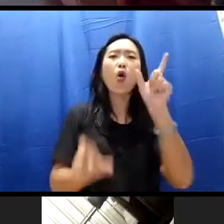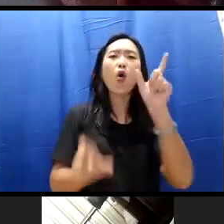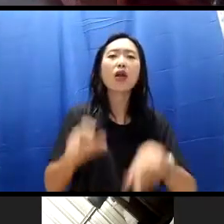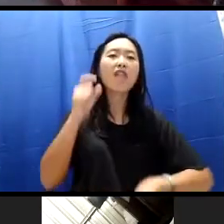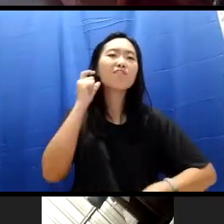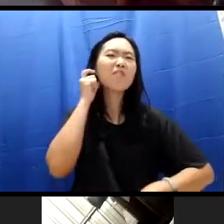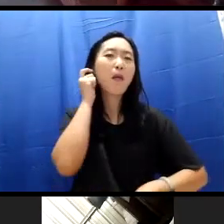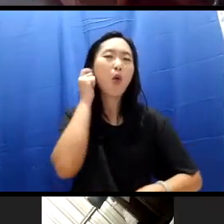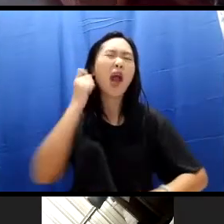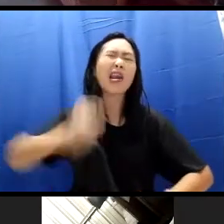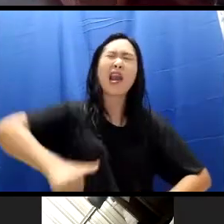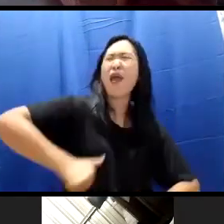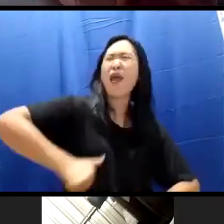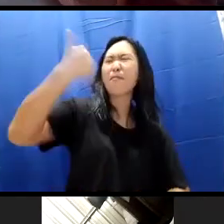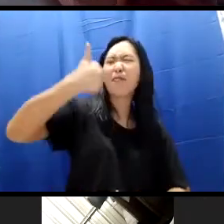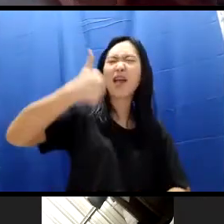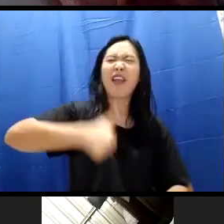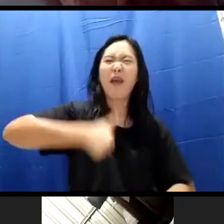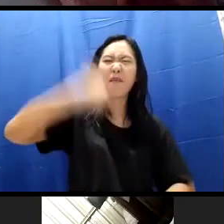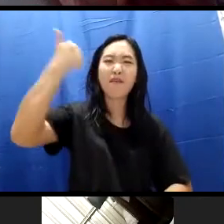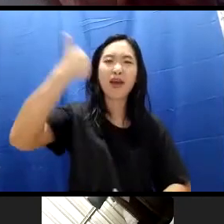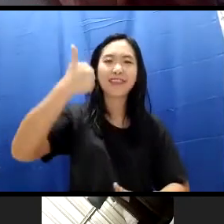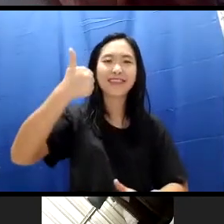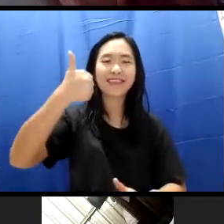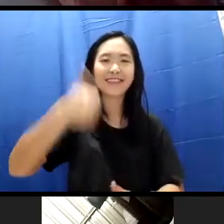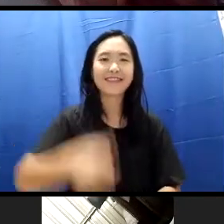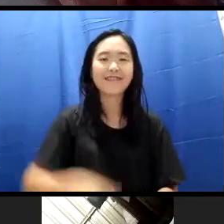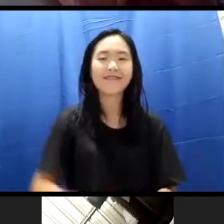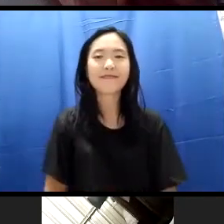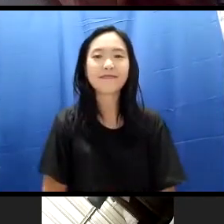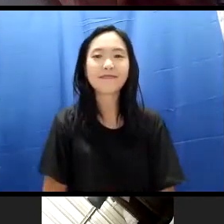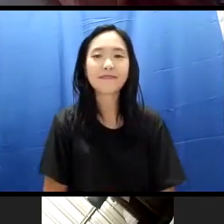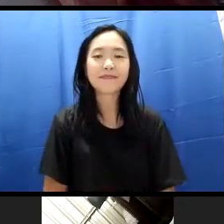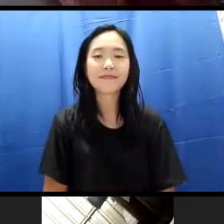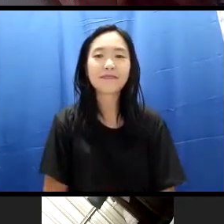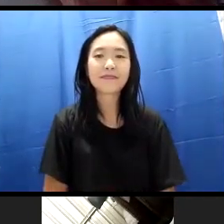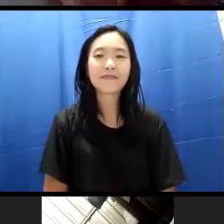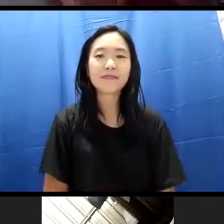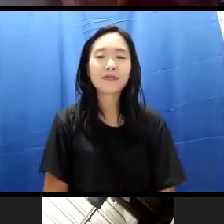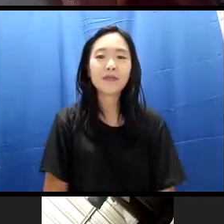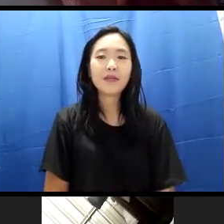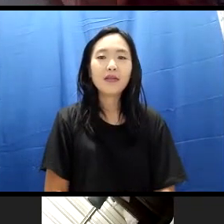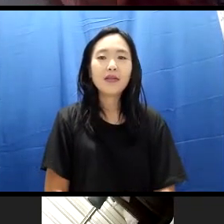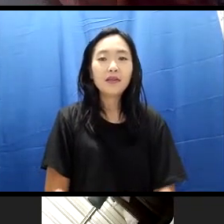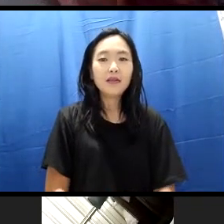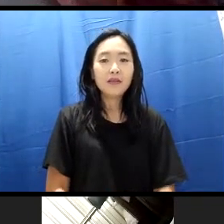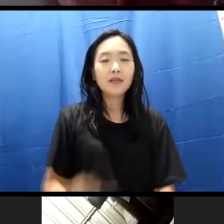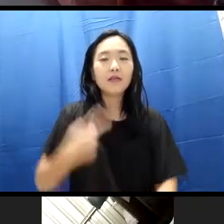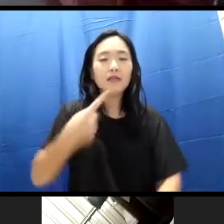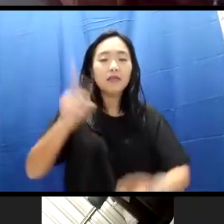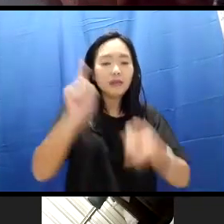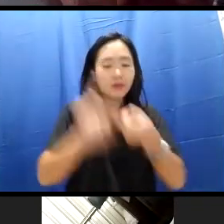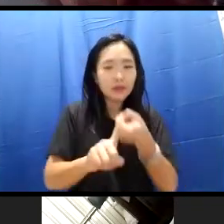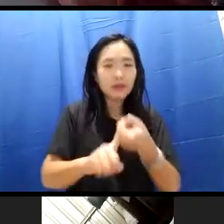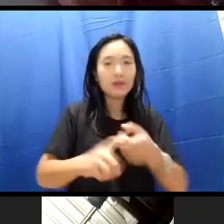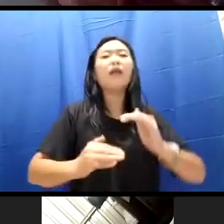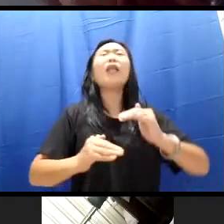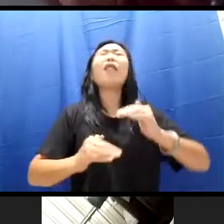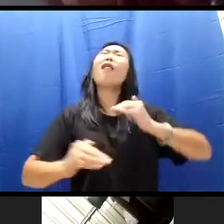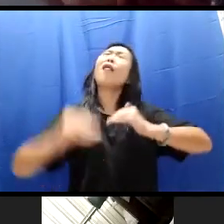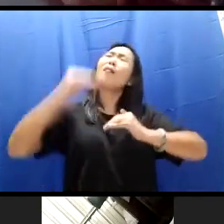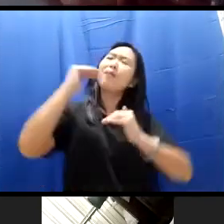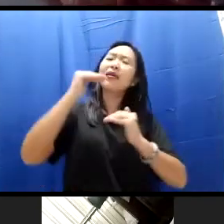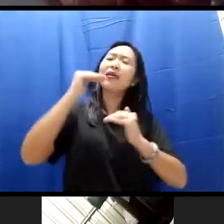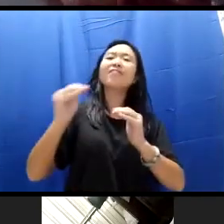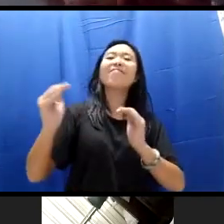banyak prestasi yang sudah hadir di tengah-tengah kita semua. Dan untuk mengenal lebih dekat siapa saja mereka, saya akan